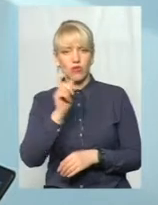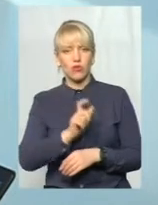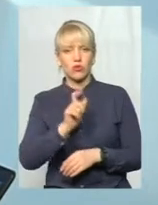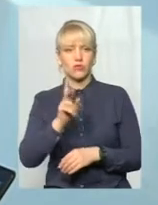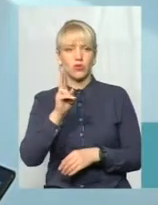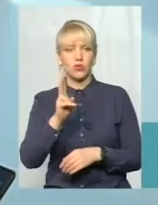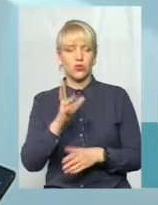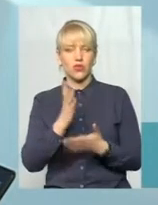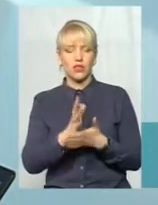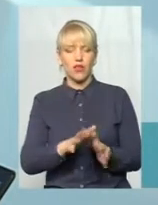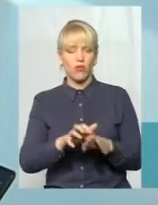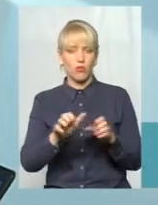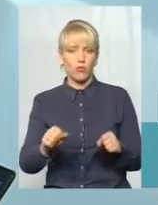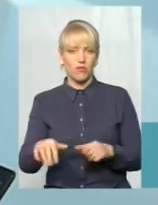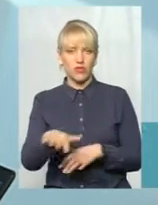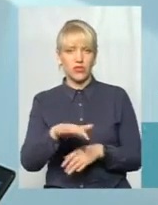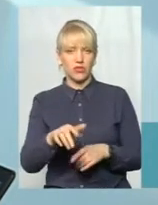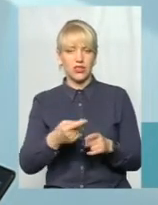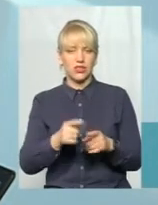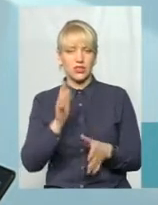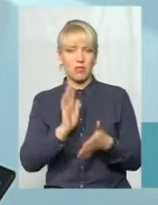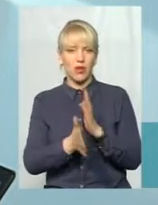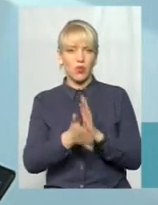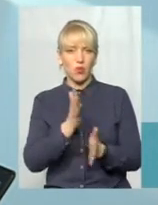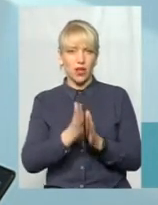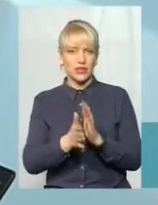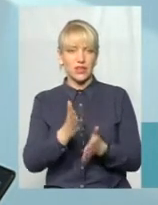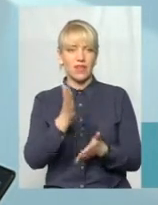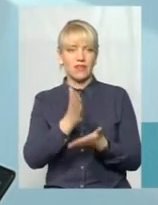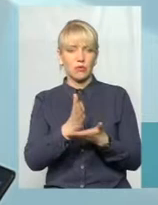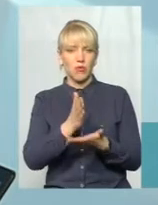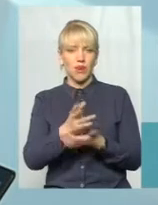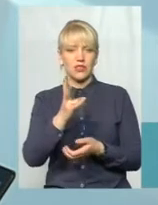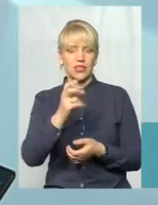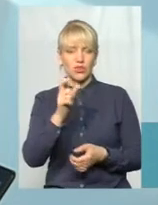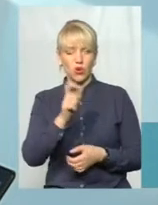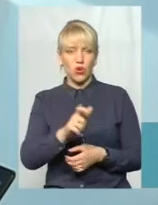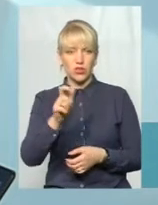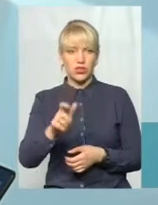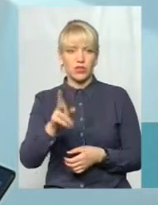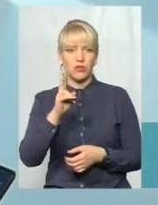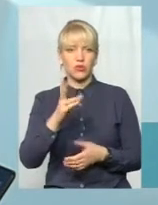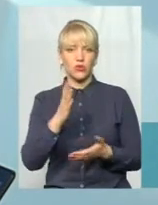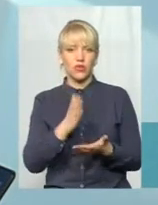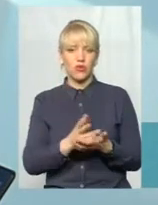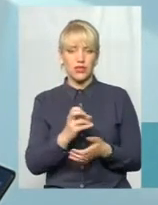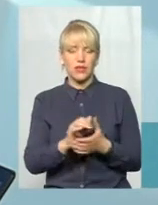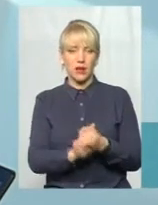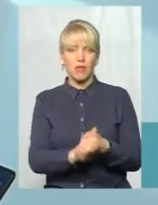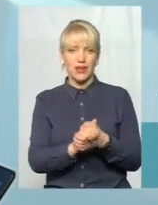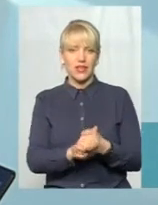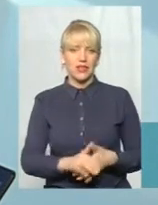на окупованій території. Ця спекуляція відбувається з осіб, ті, які в нас знаходяться на мирній території, тому